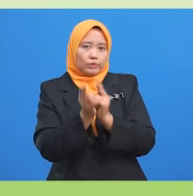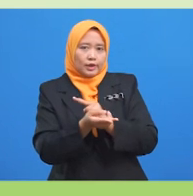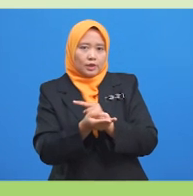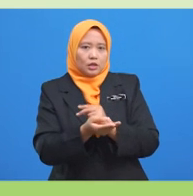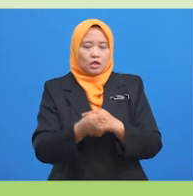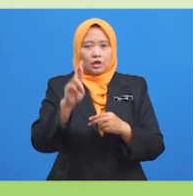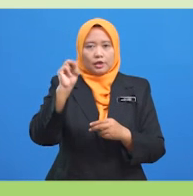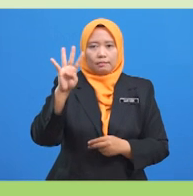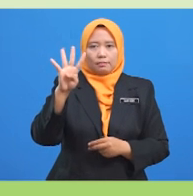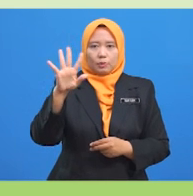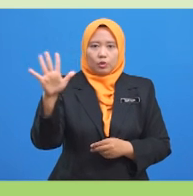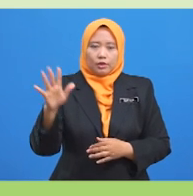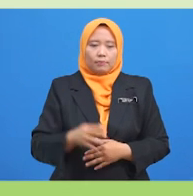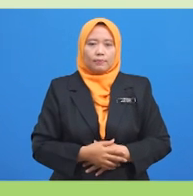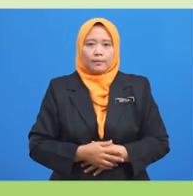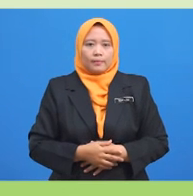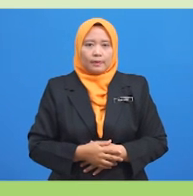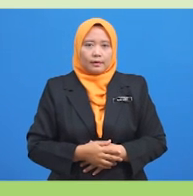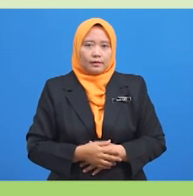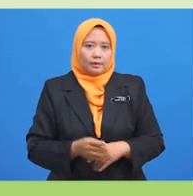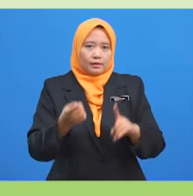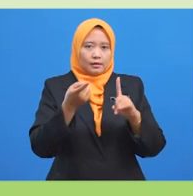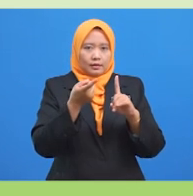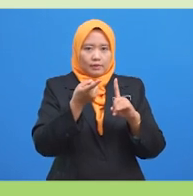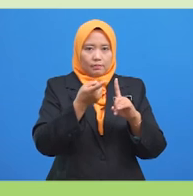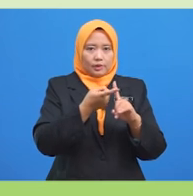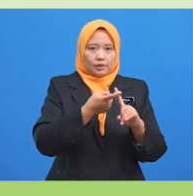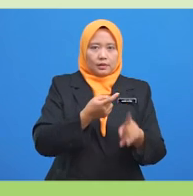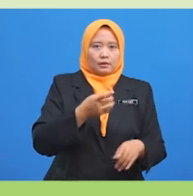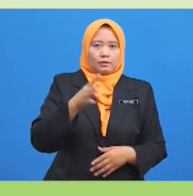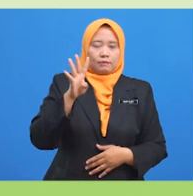Perubahan jumlah kos dari RM415 ke